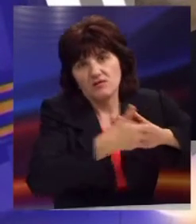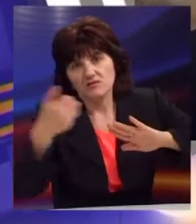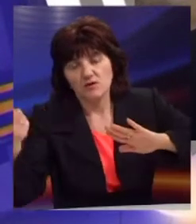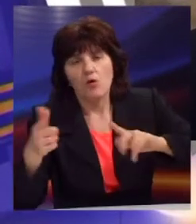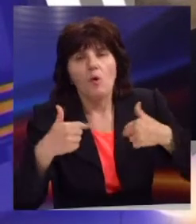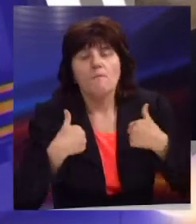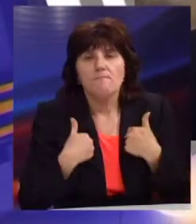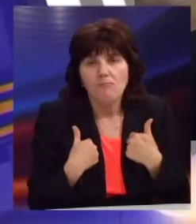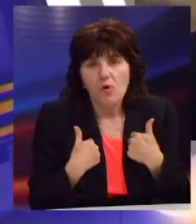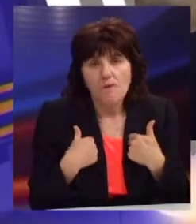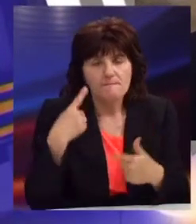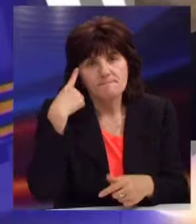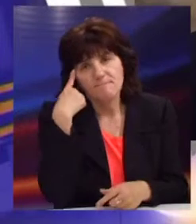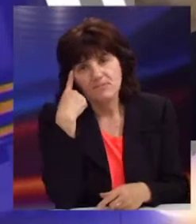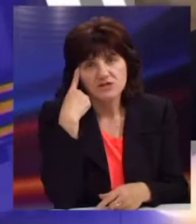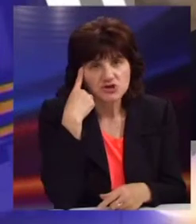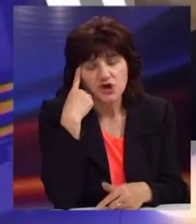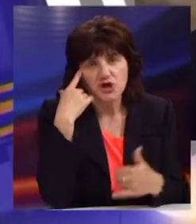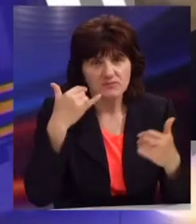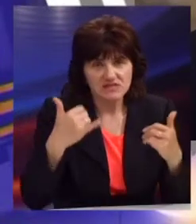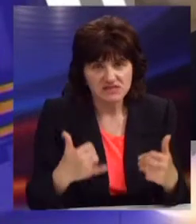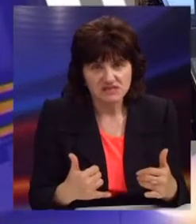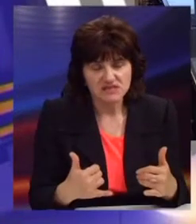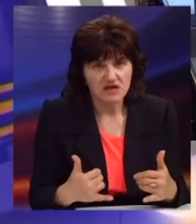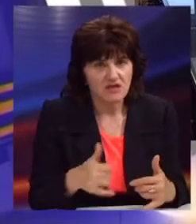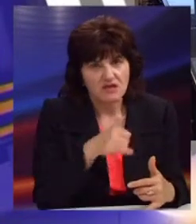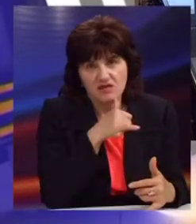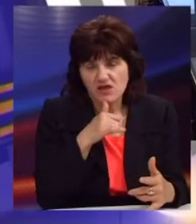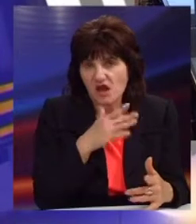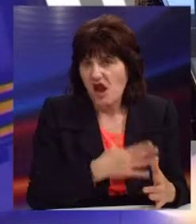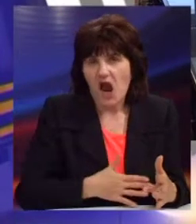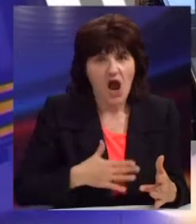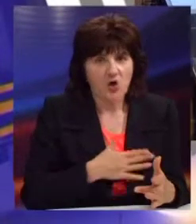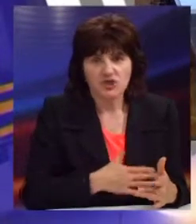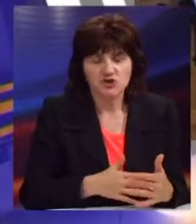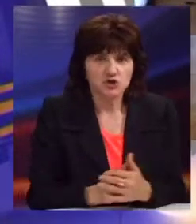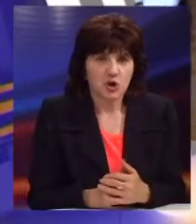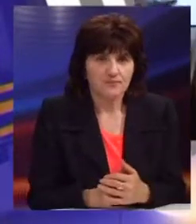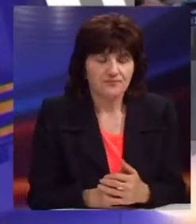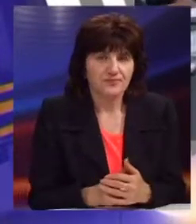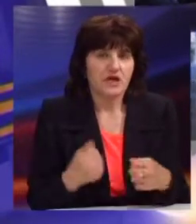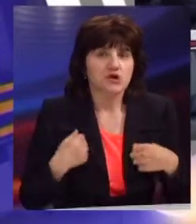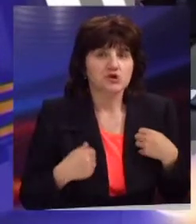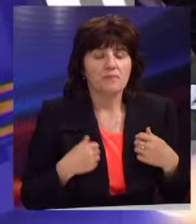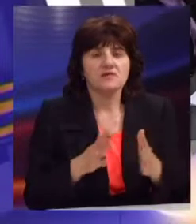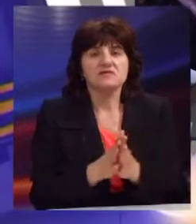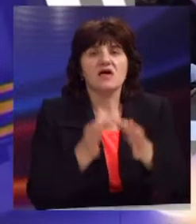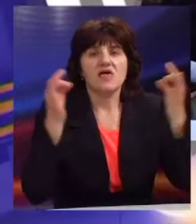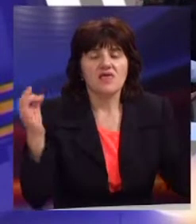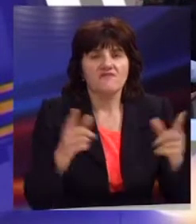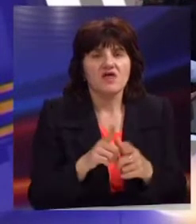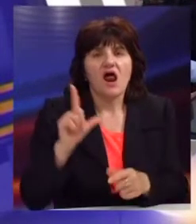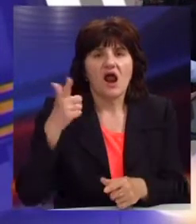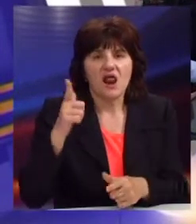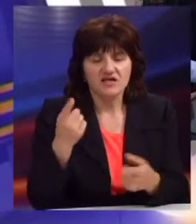mom mišljenju sadašnje stanje je prilično kaotično. Pre Subotice javna rasprava održana je u Leskovcu i